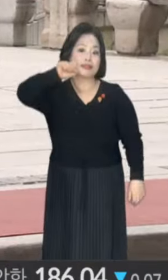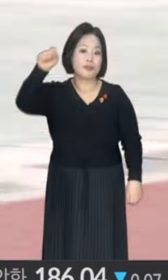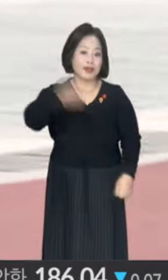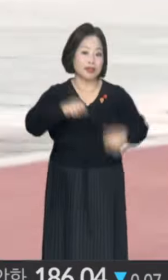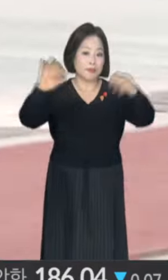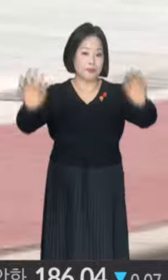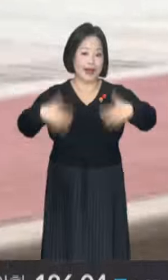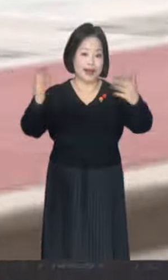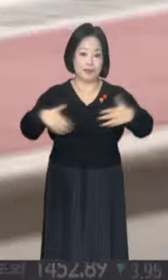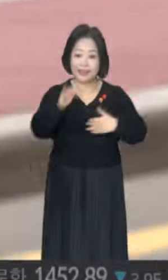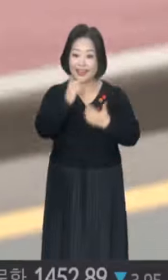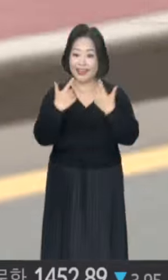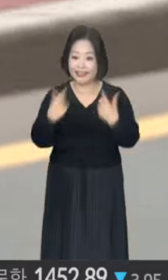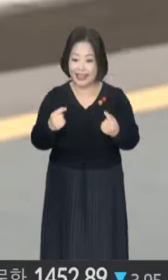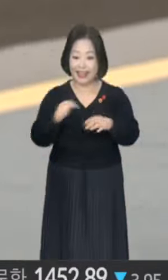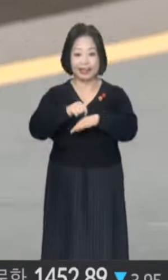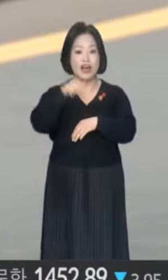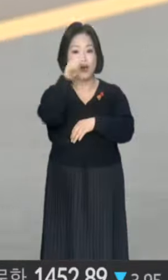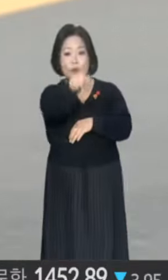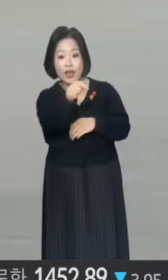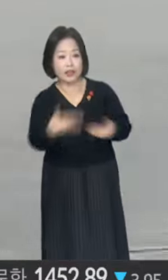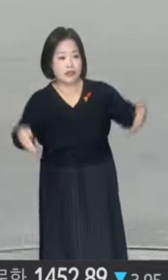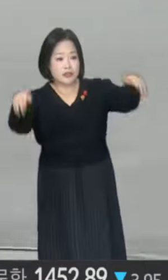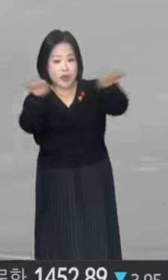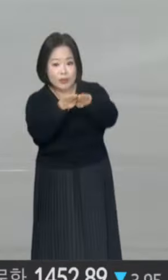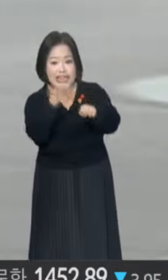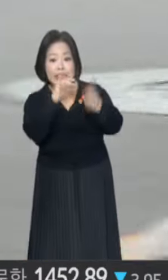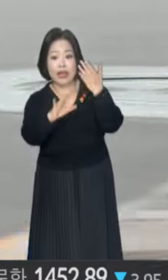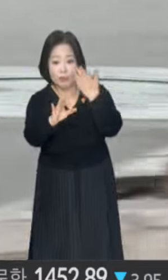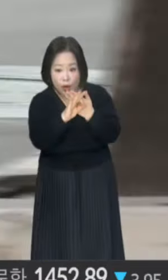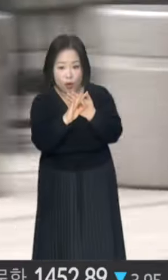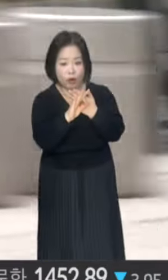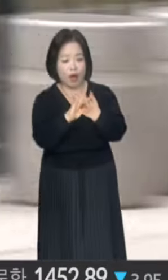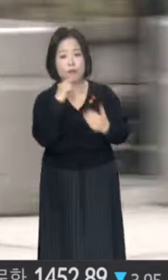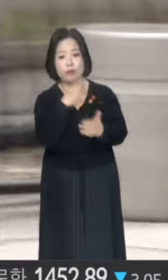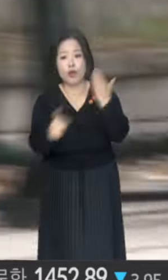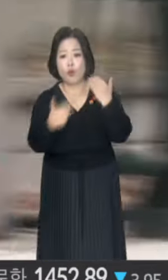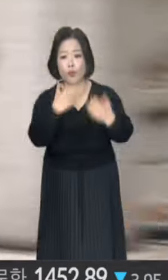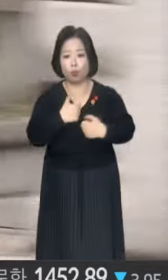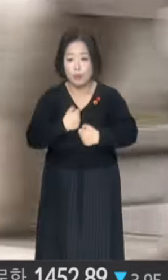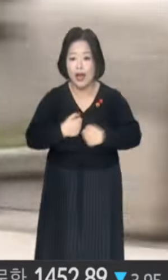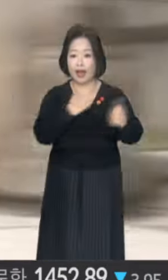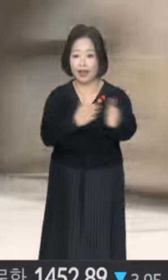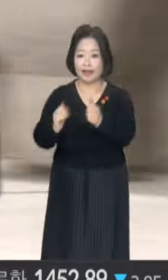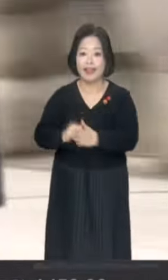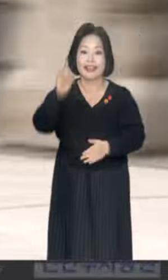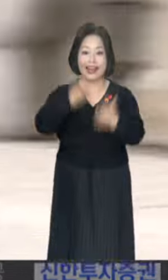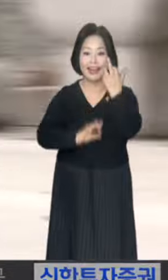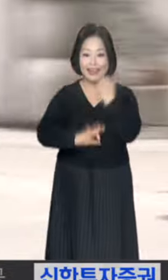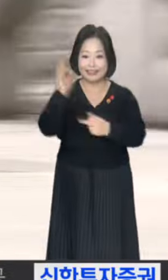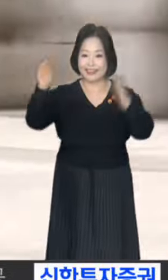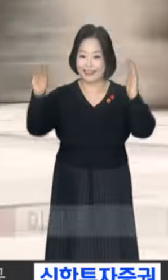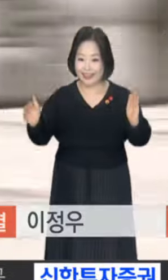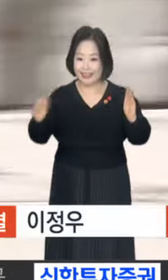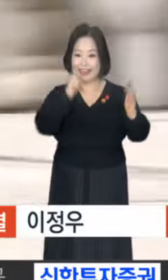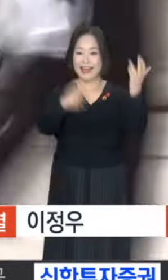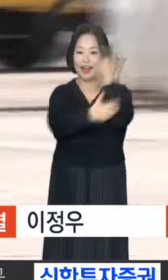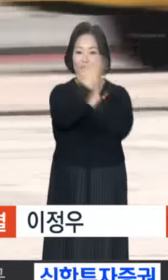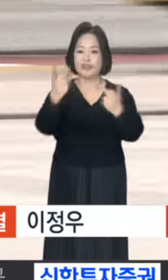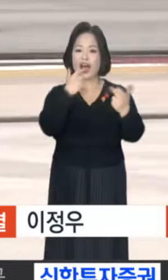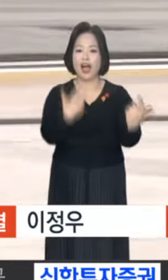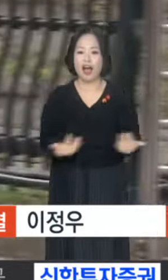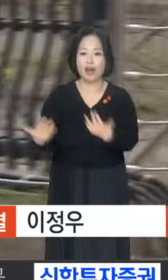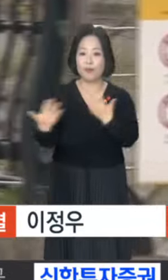바람이 몰아치겠습니다. 야외 설치된 시설물이 있다면 점검을 잘 해주셔야겠습니다. 내일 오전까지 강원 산지에 짙은